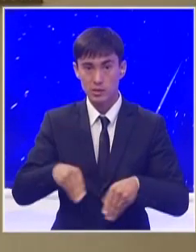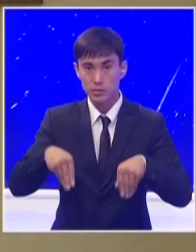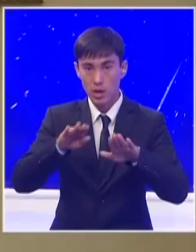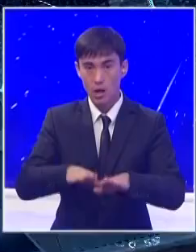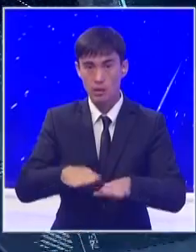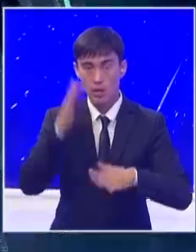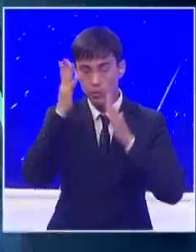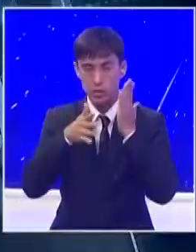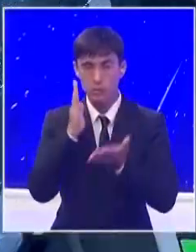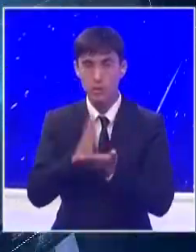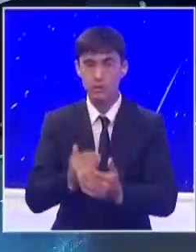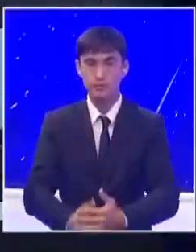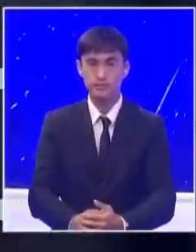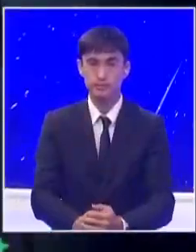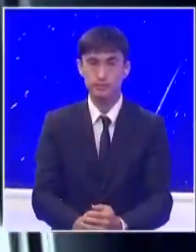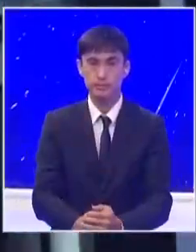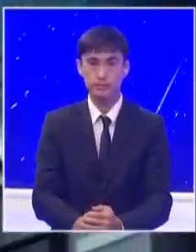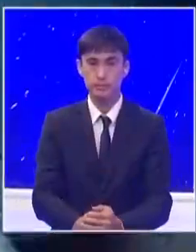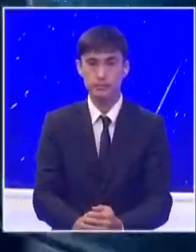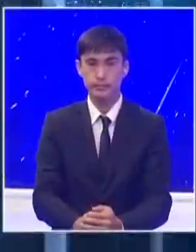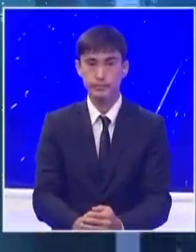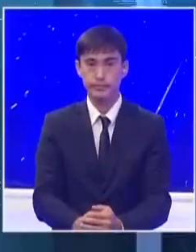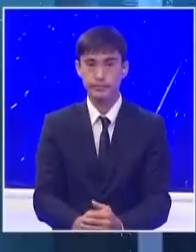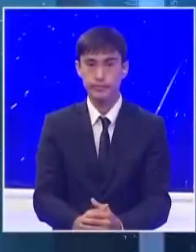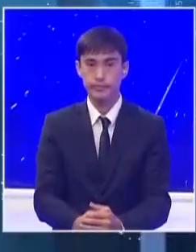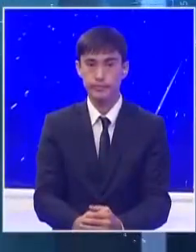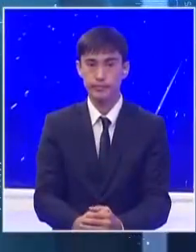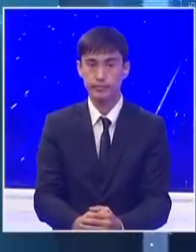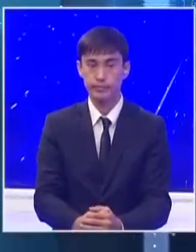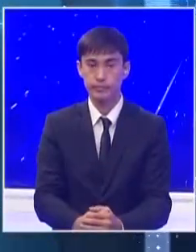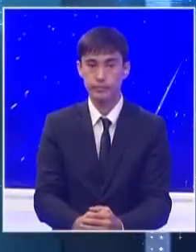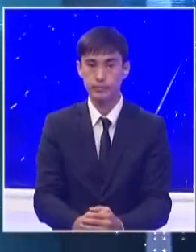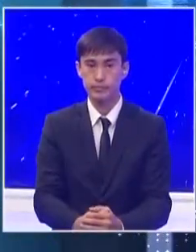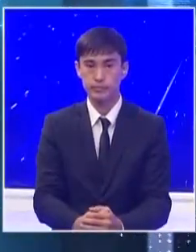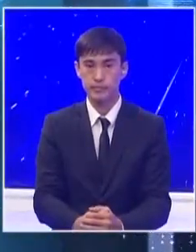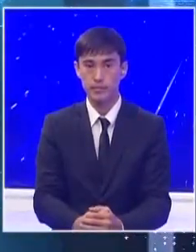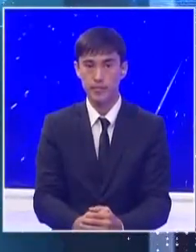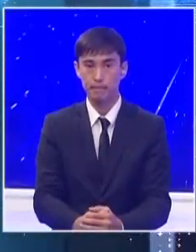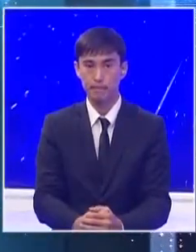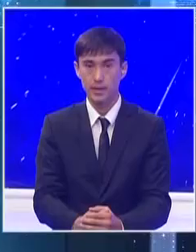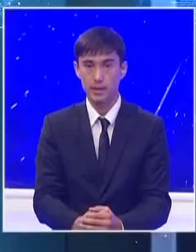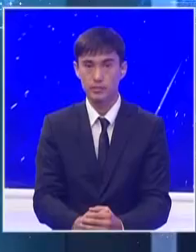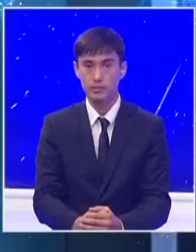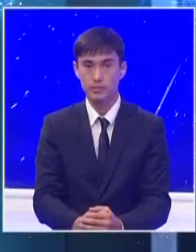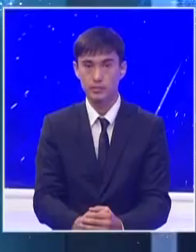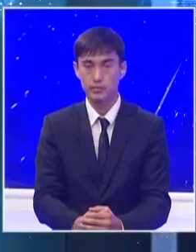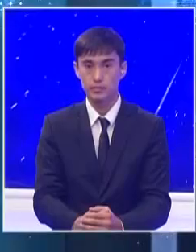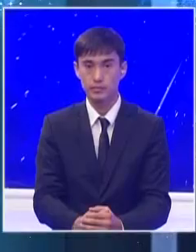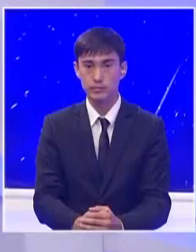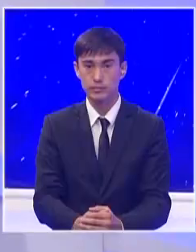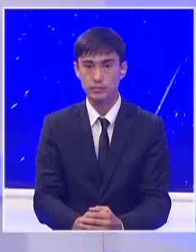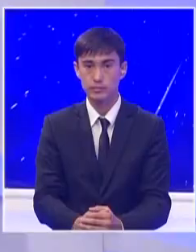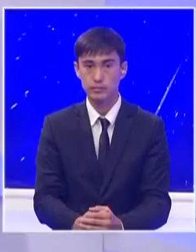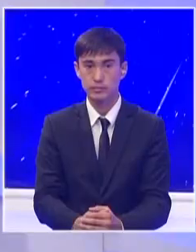деген арманым бар. Алмат Хамид, Адель Ақжеркенова, Еркін Тұрмсейітов, Жетісу арнасы, Алматы облысынан.